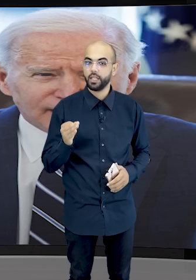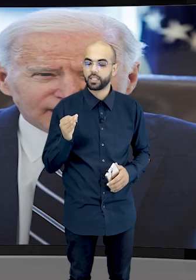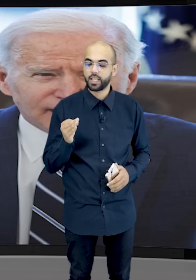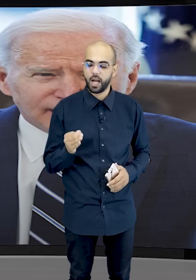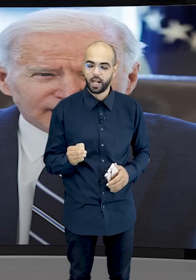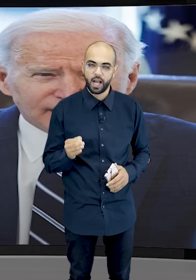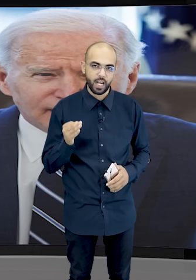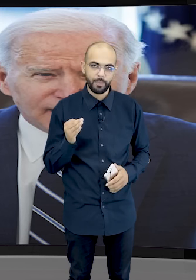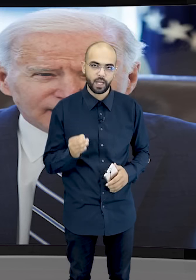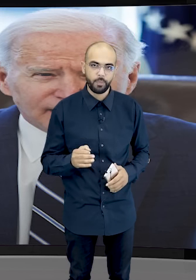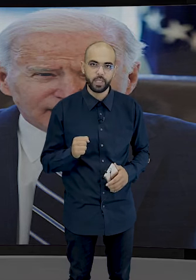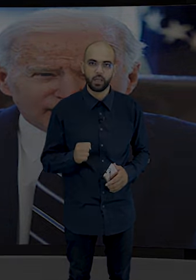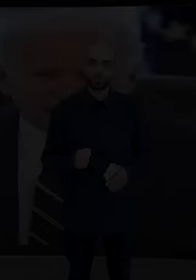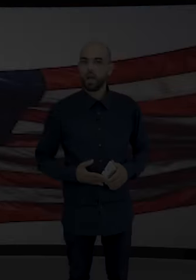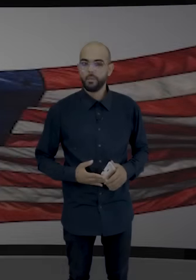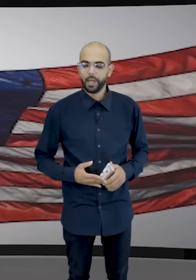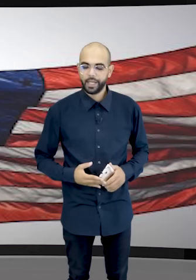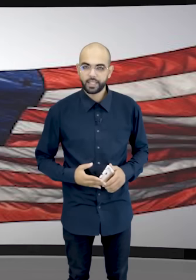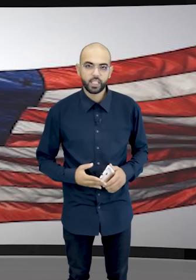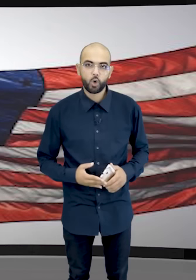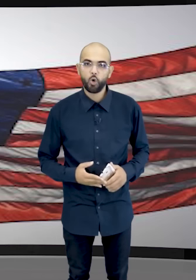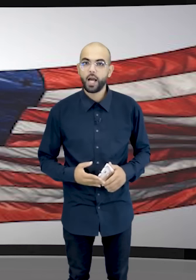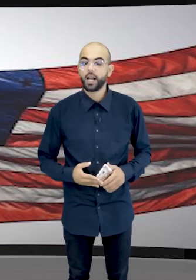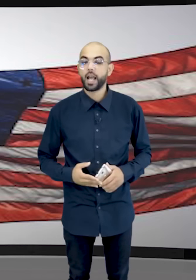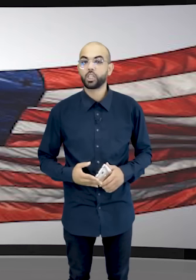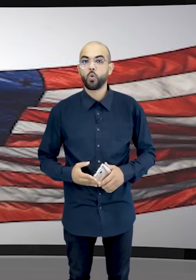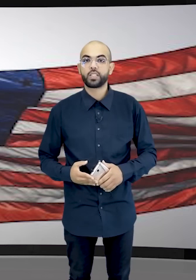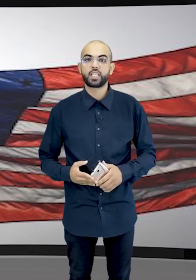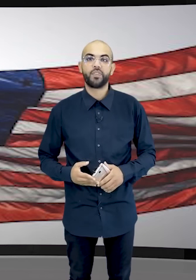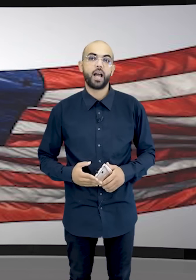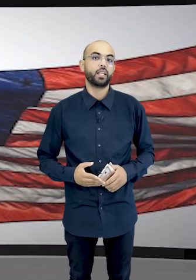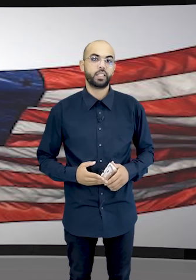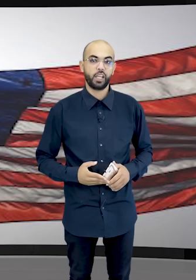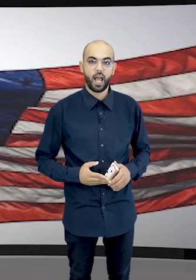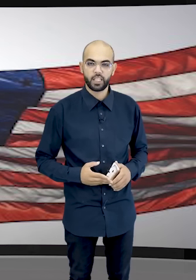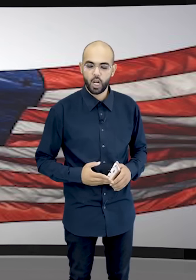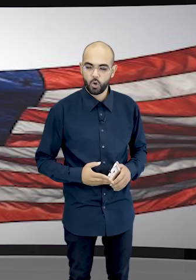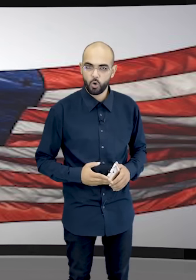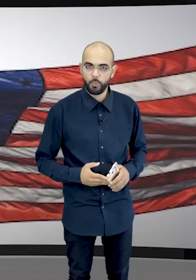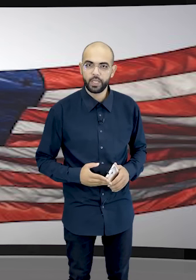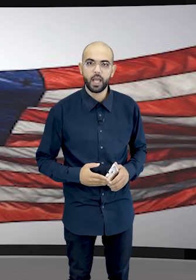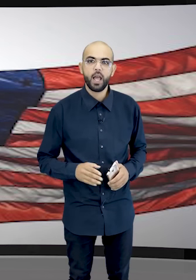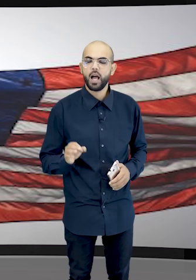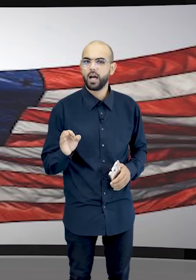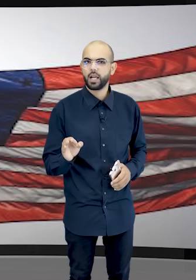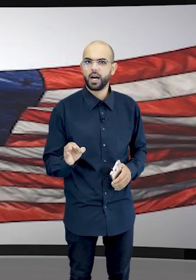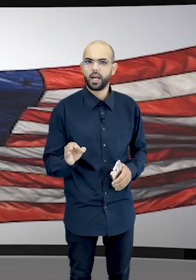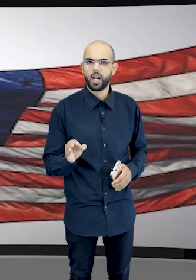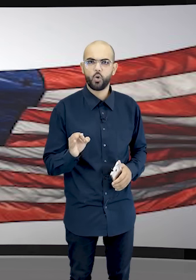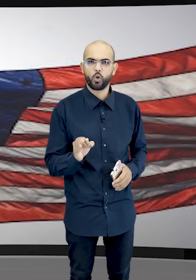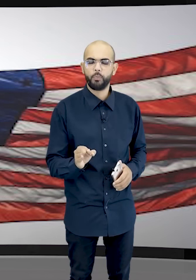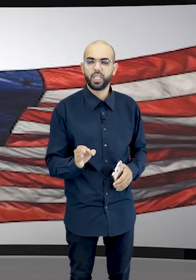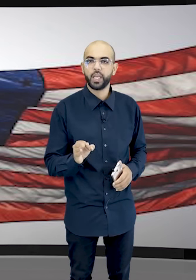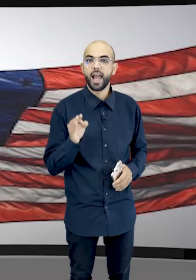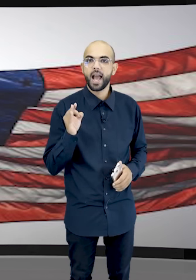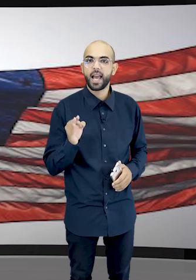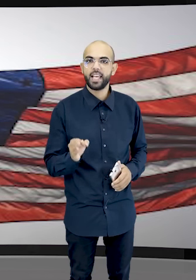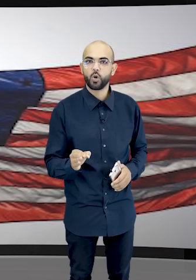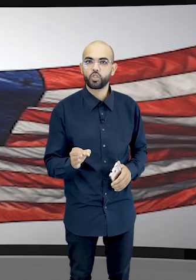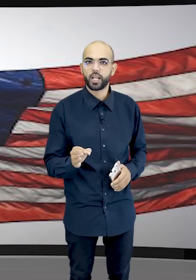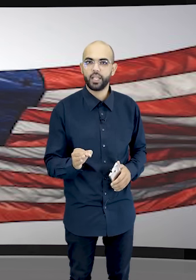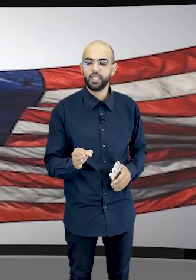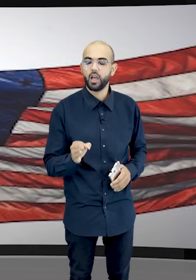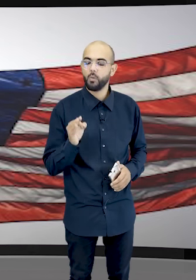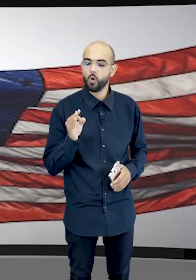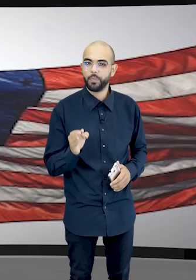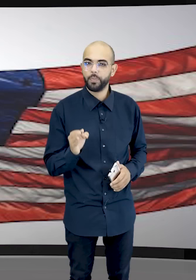المستوى إلى الصحراء المغربية. أمريكا تدخل على الخط وتدفع الاتحاد الأوروبي القرار الأوروبي